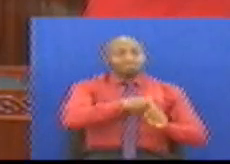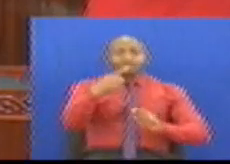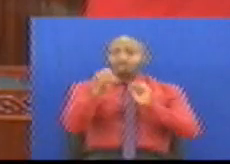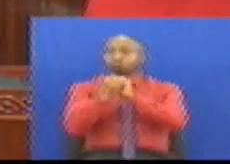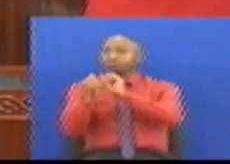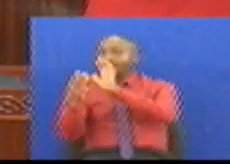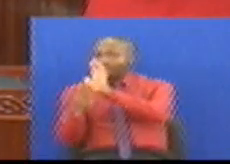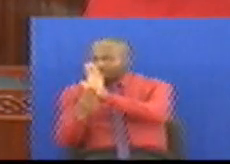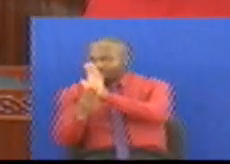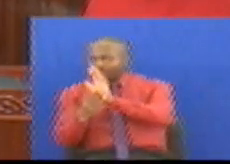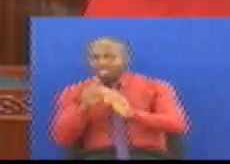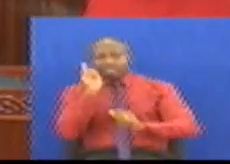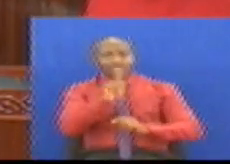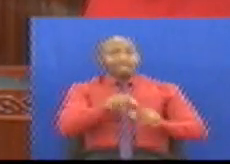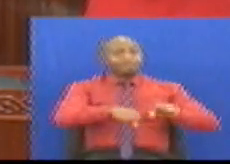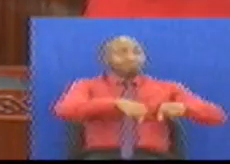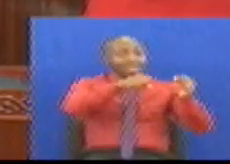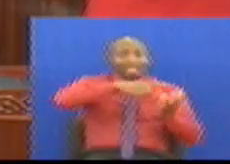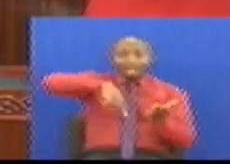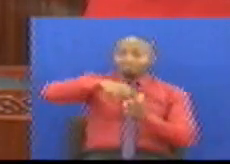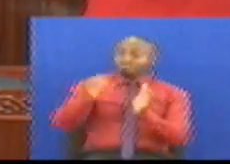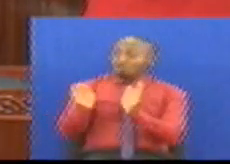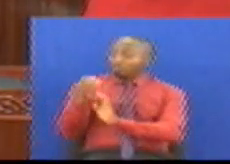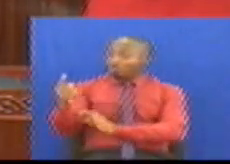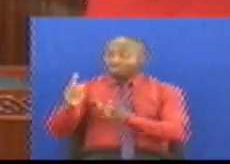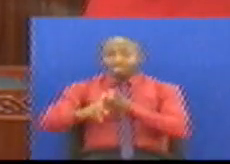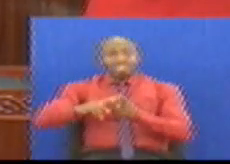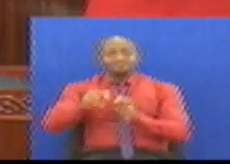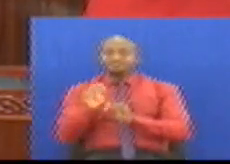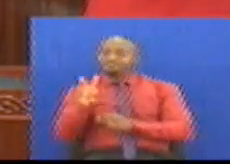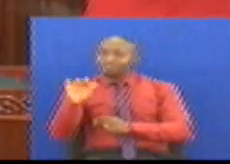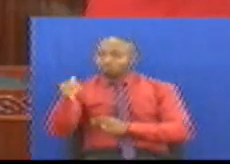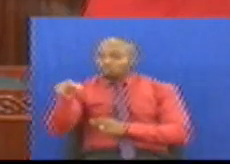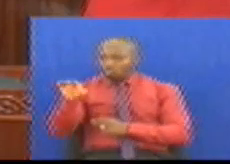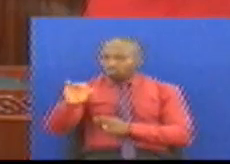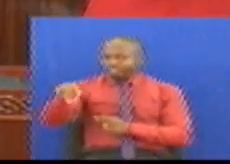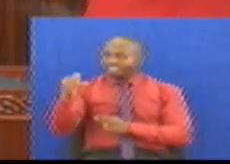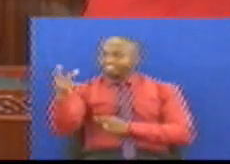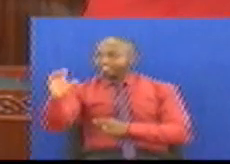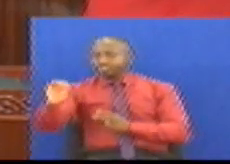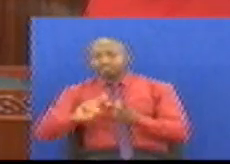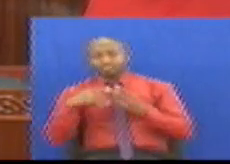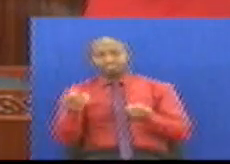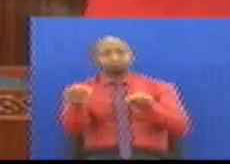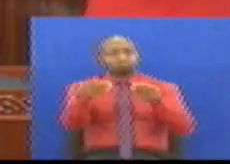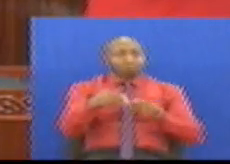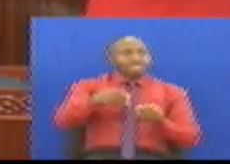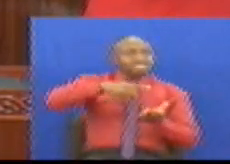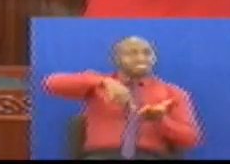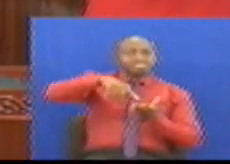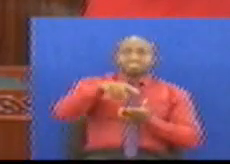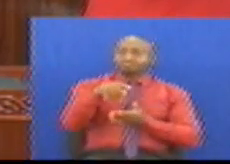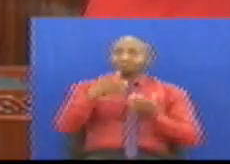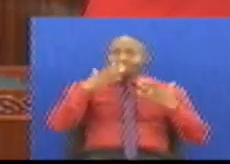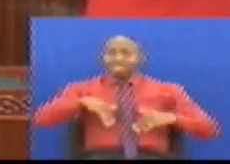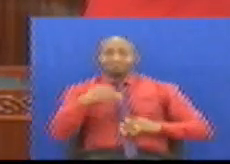118 na ina mamlaka ya mji mdogo mmoja yenye vitongoji 20. Unapotupa zahanati 3 kila halmashauri, unakuwa hututendei